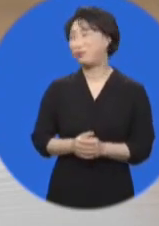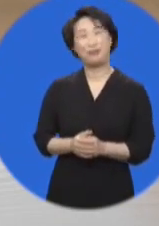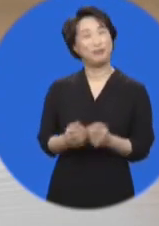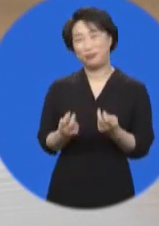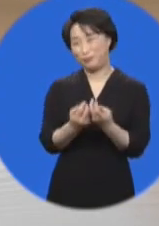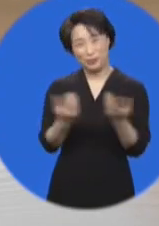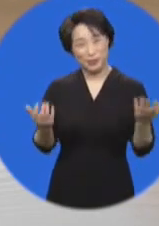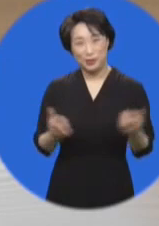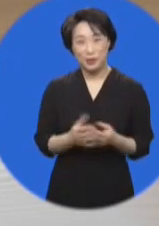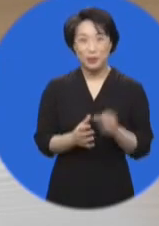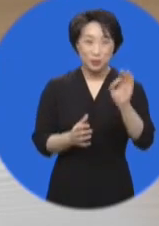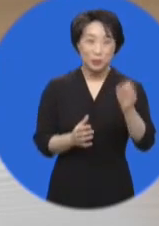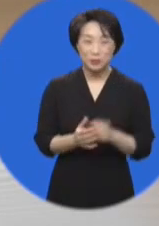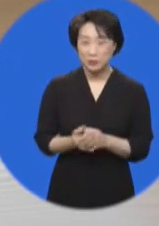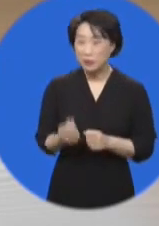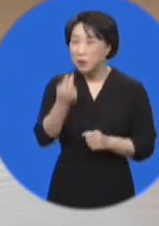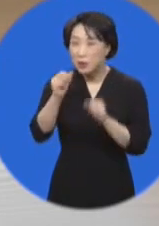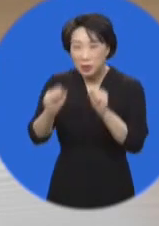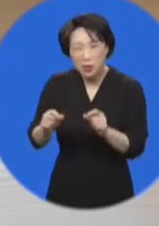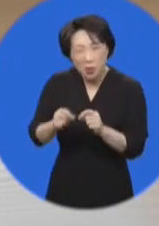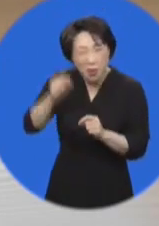내둘러 가면 돈으로 안 돼.